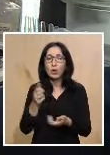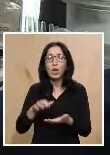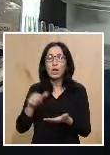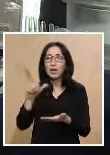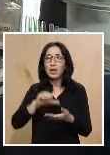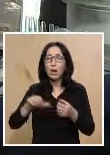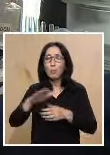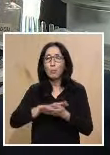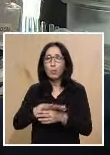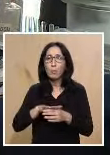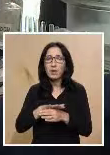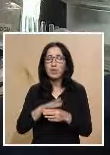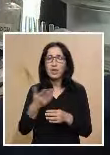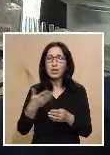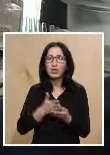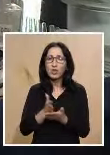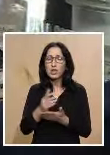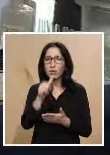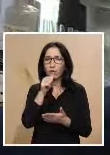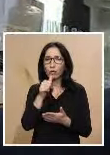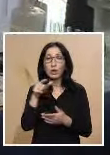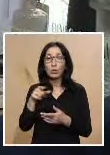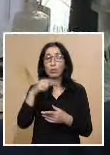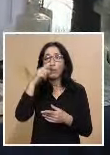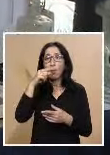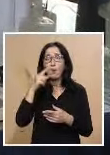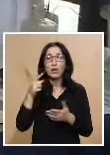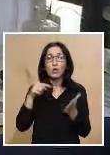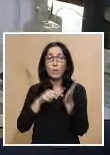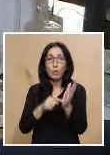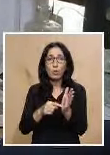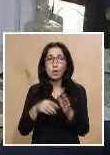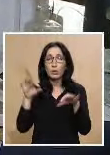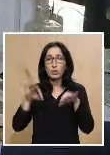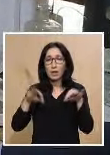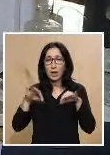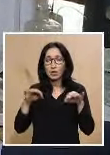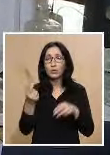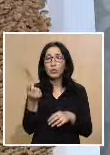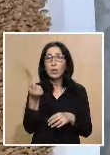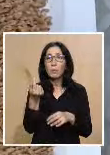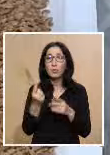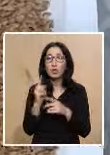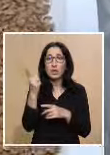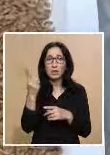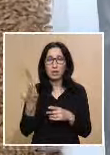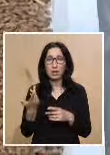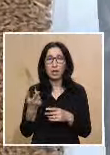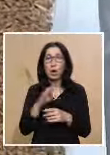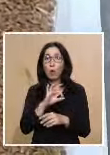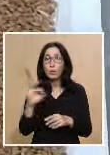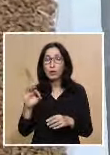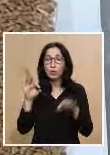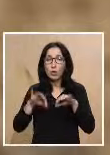промиване чрез вода. Той е много важен показател за качеството на пшеницата. А определянето